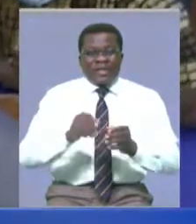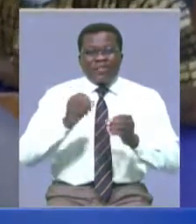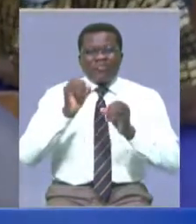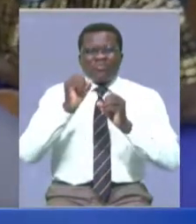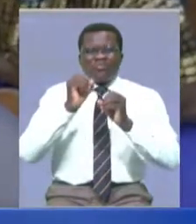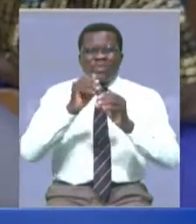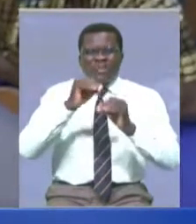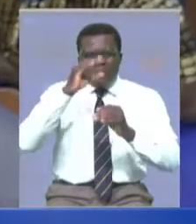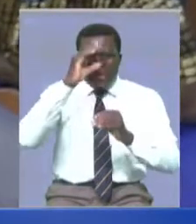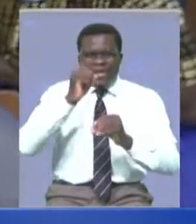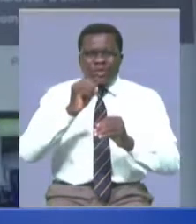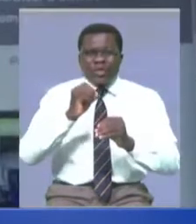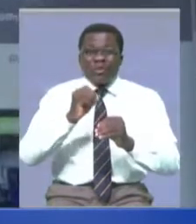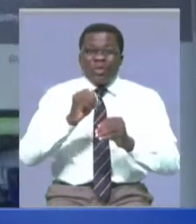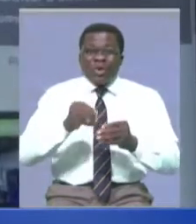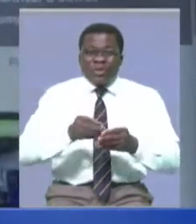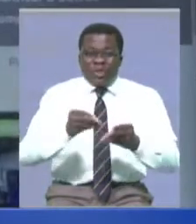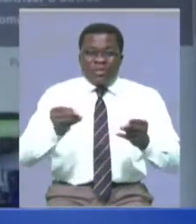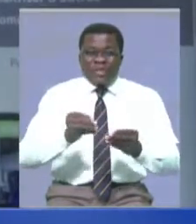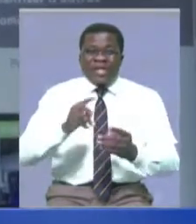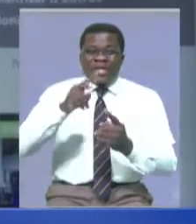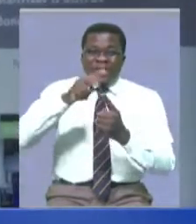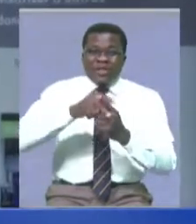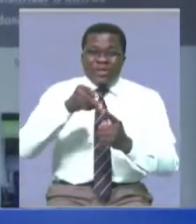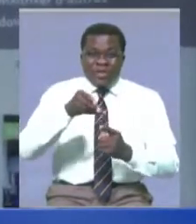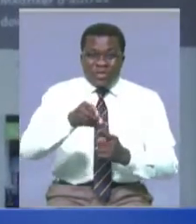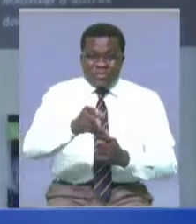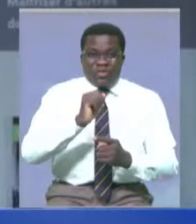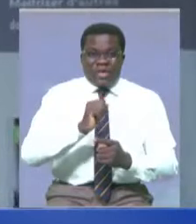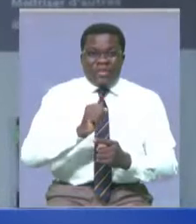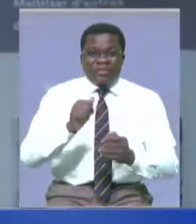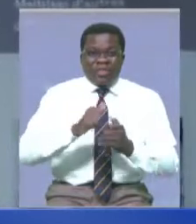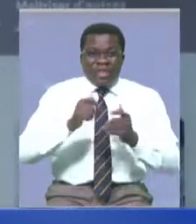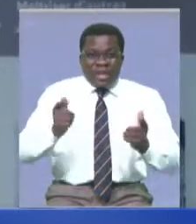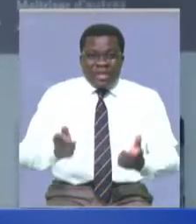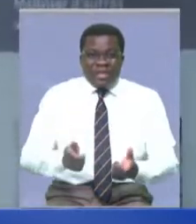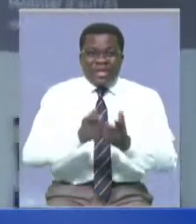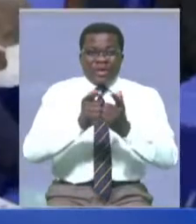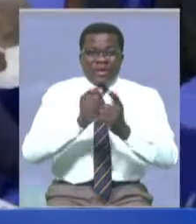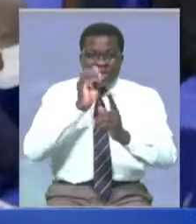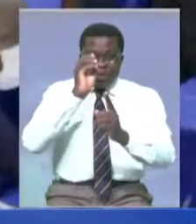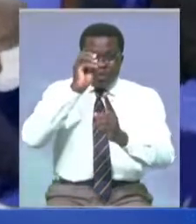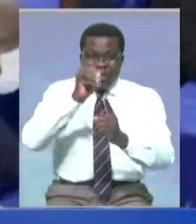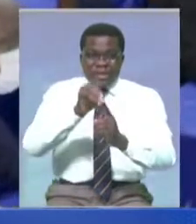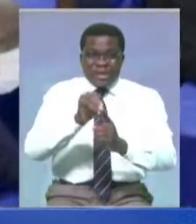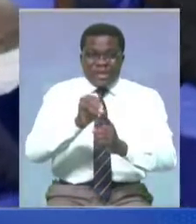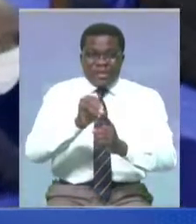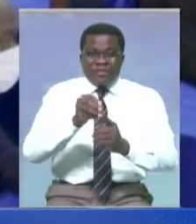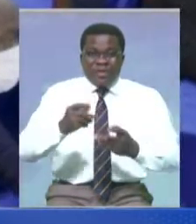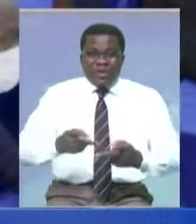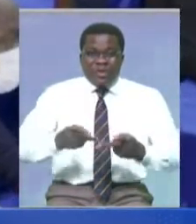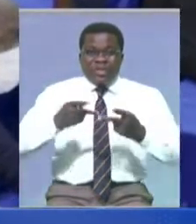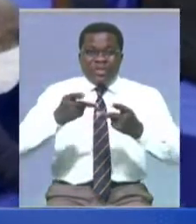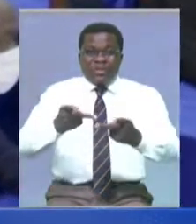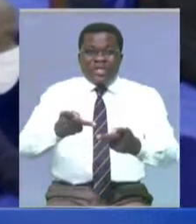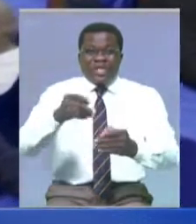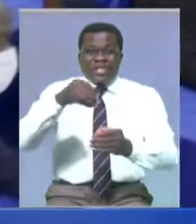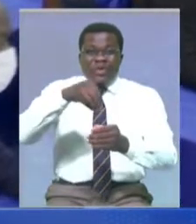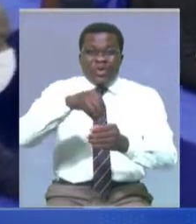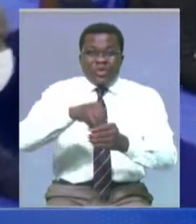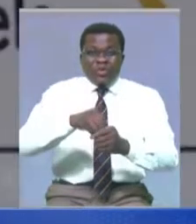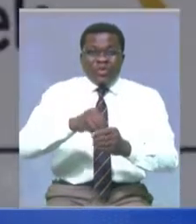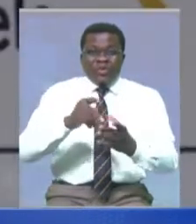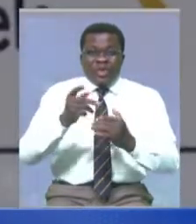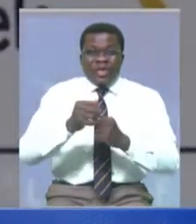des médias qui est au rendez-vous de cet atelier. Cette rencontre a pour objectif de présenter le contenu et